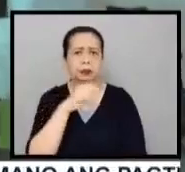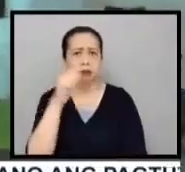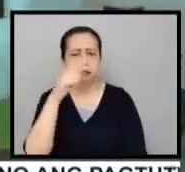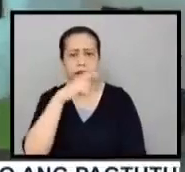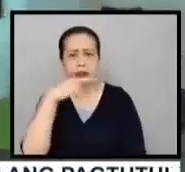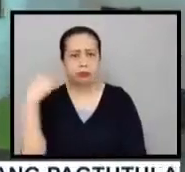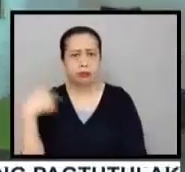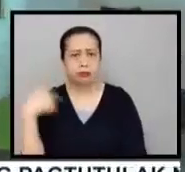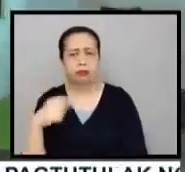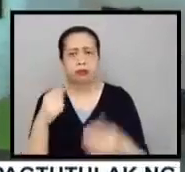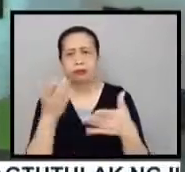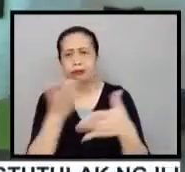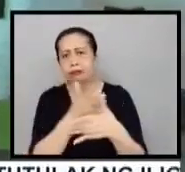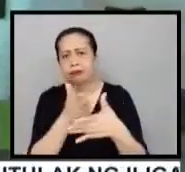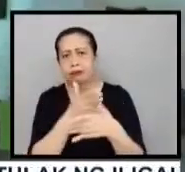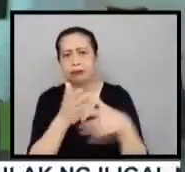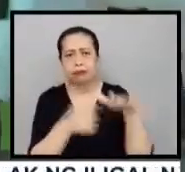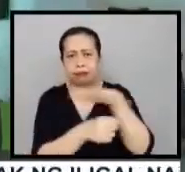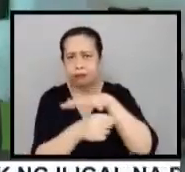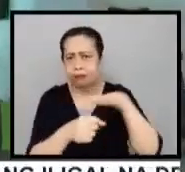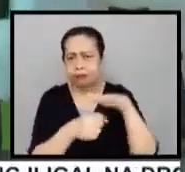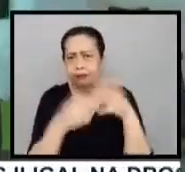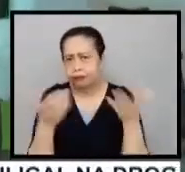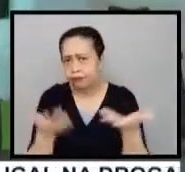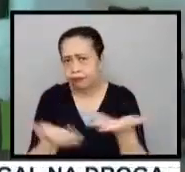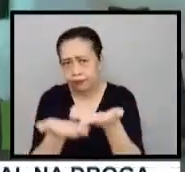between Russia and Ukraine, sir.